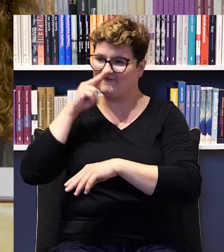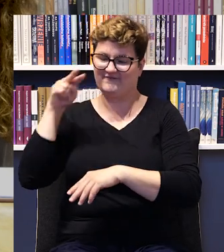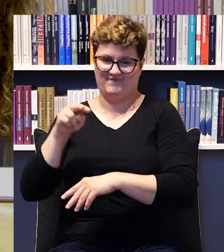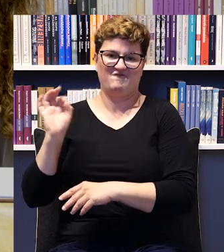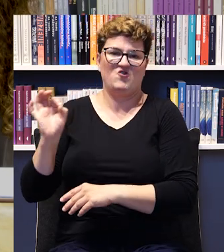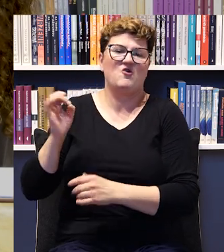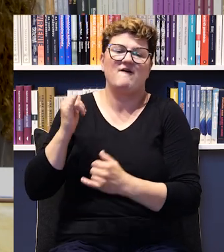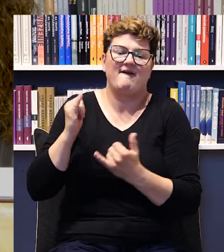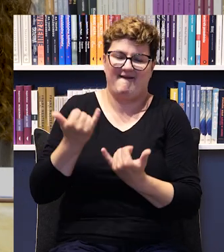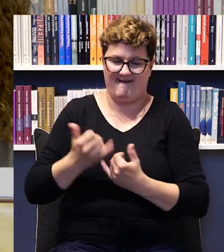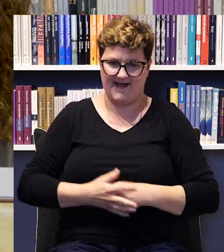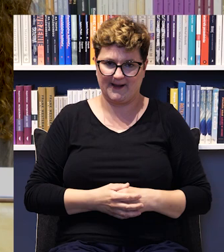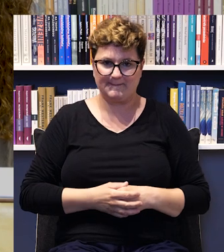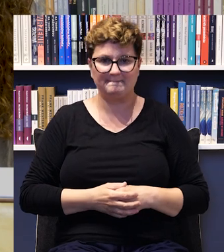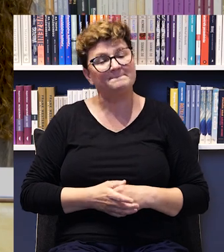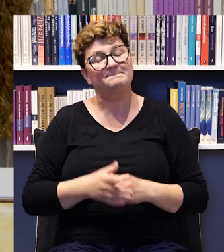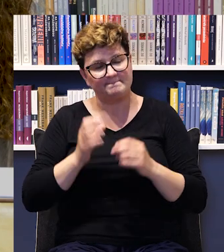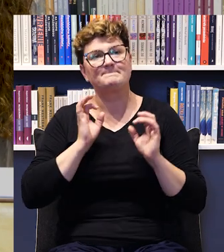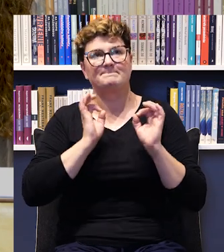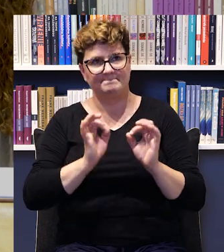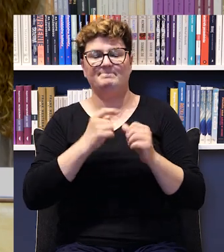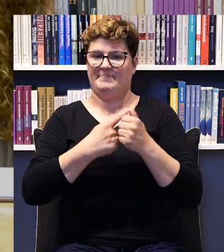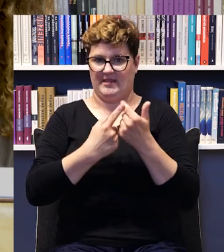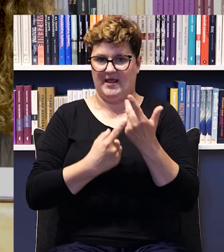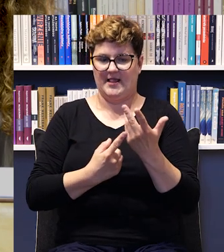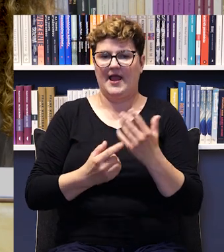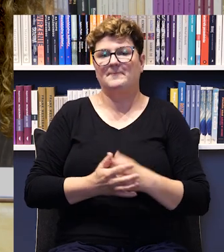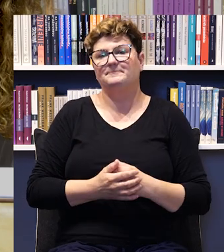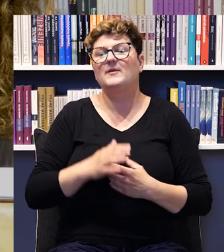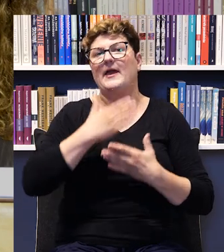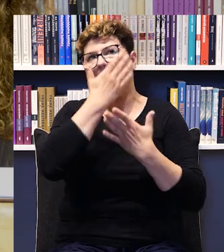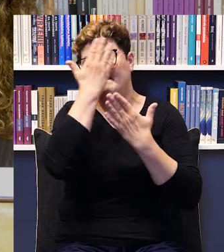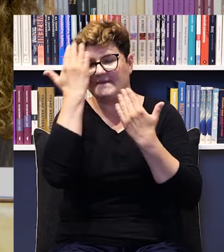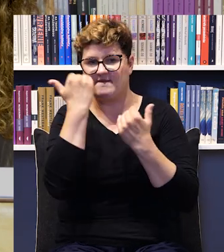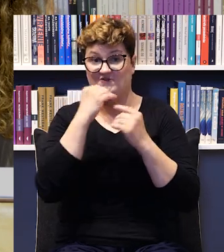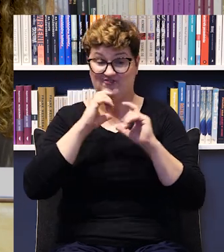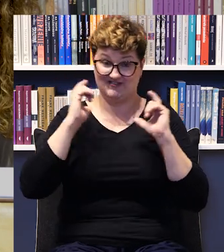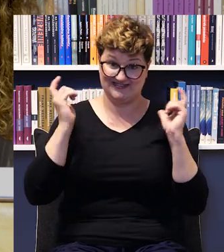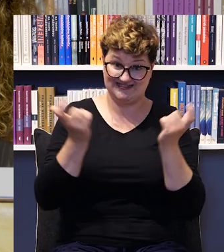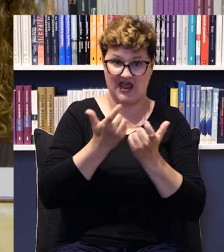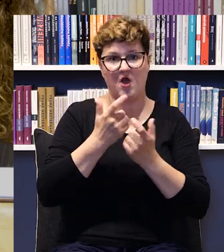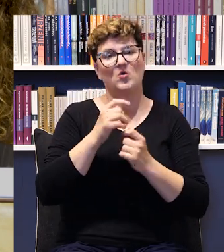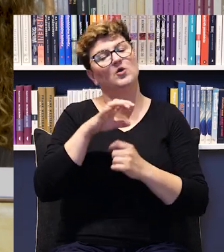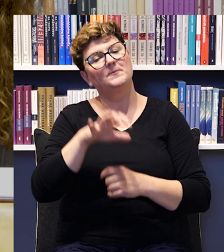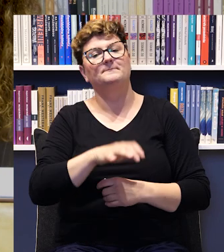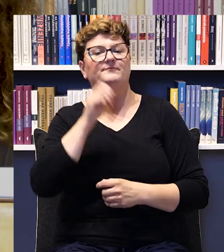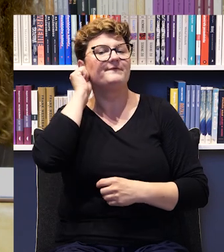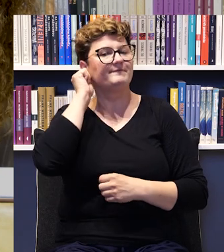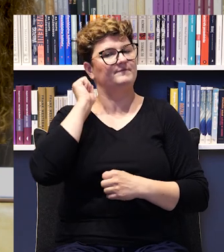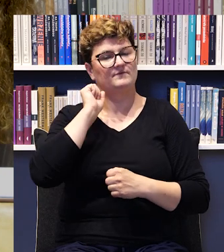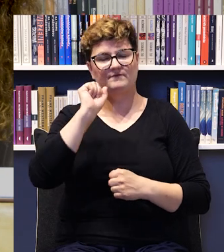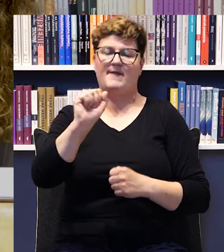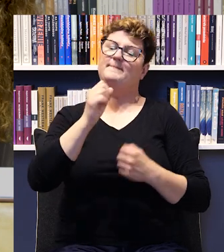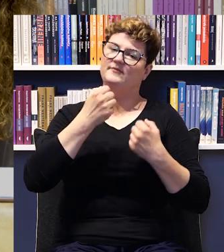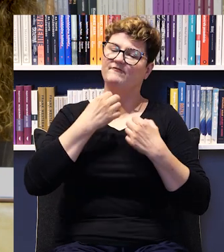kilka rzeczy. Mhm. Znaczy, ja jakby nie wiem, czy ja przytulam w całości tę narrację emancypacyjną, w tym